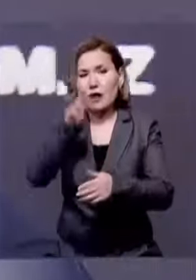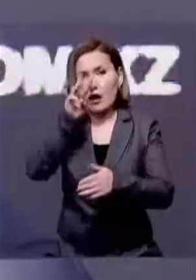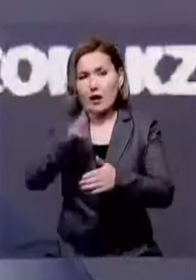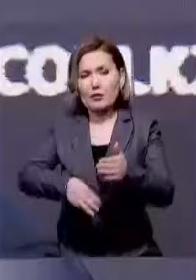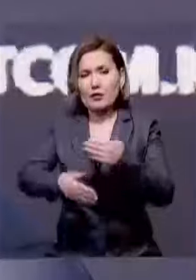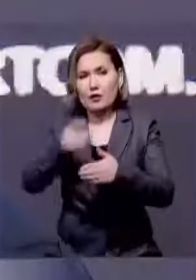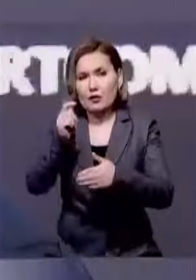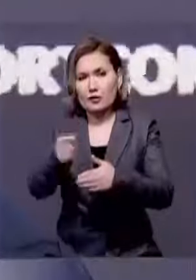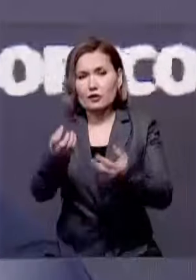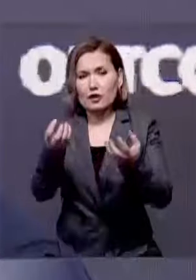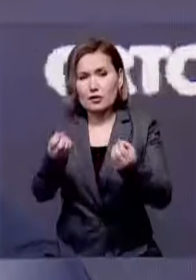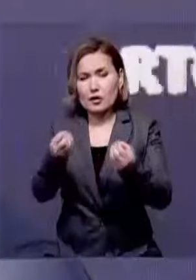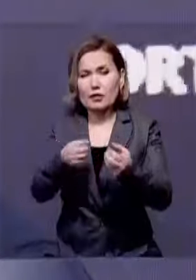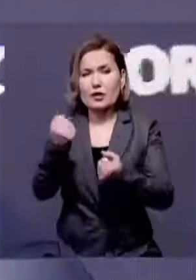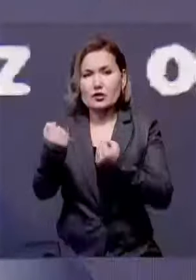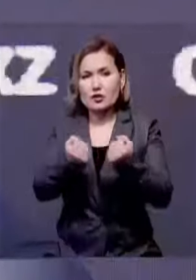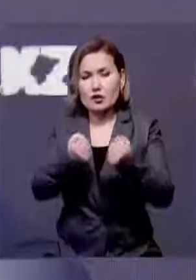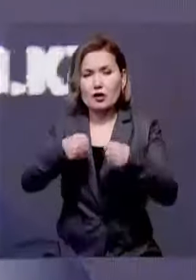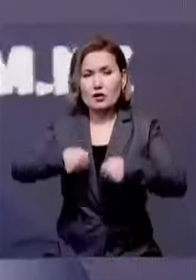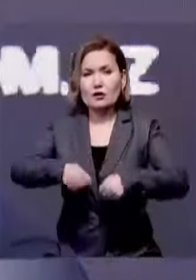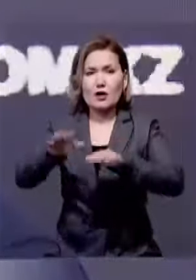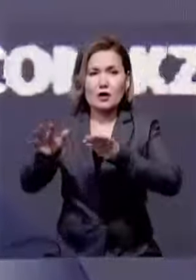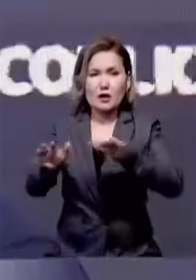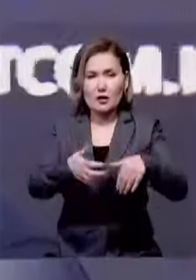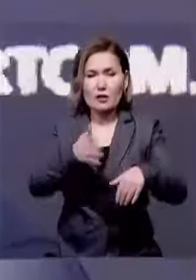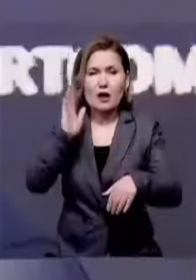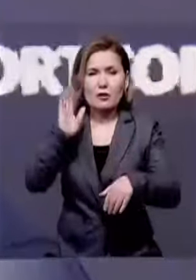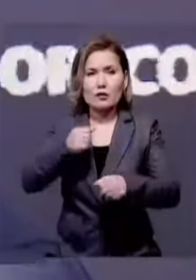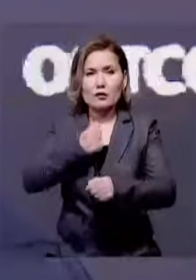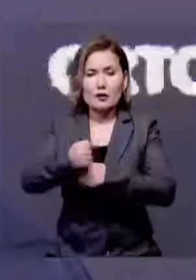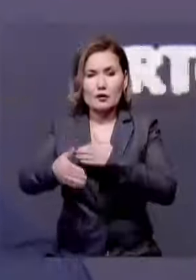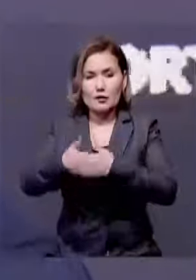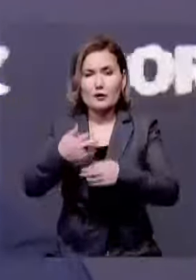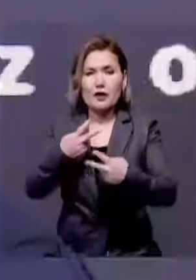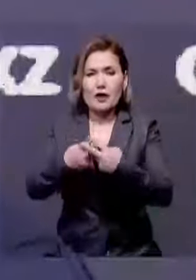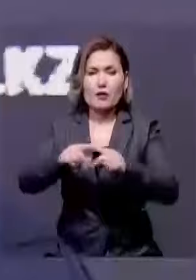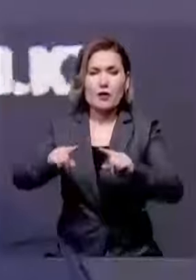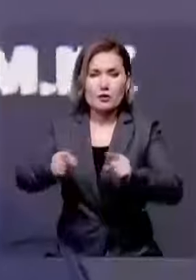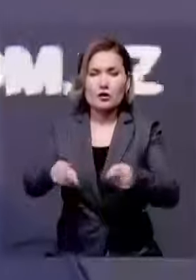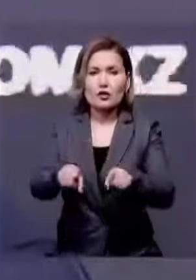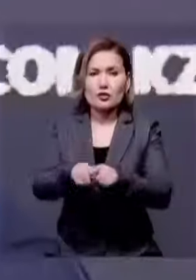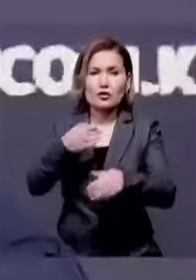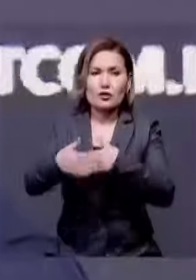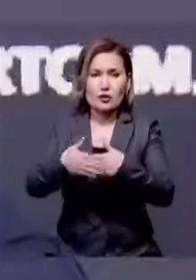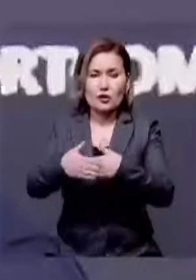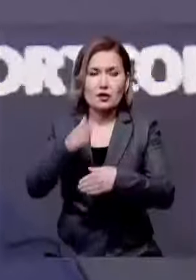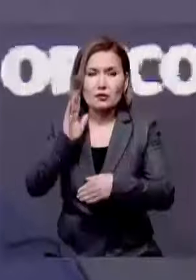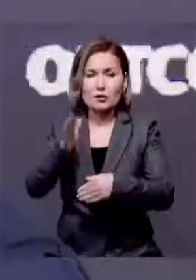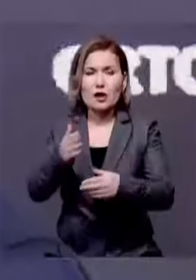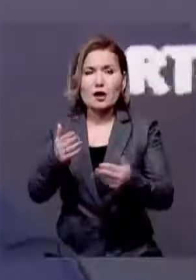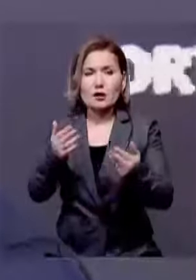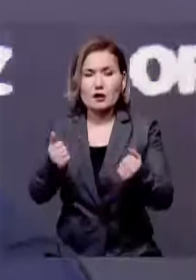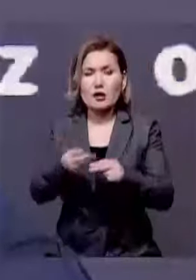емес, мынау жүргізуші куәлігінен айыруға дейін және де қамауға алуға дейін шаралар қолданып жатады. Ал